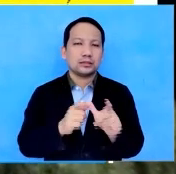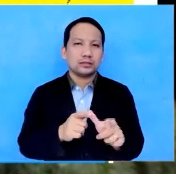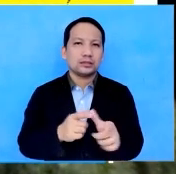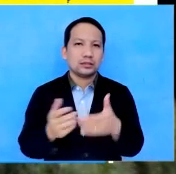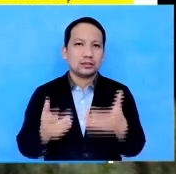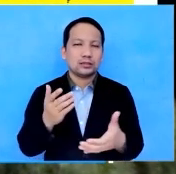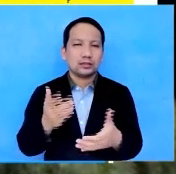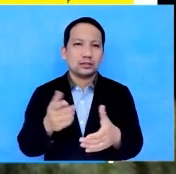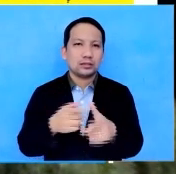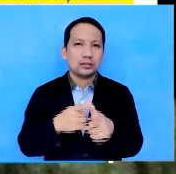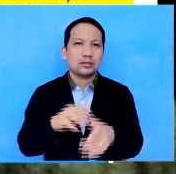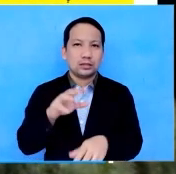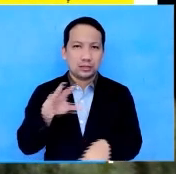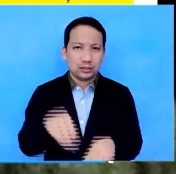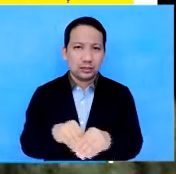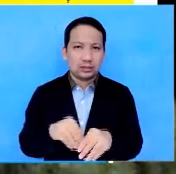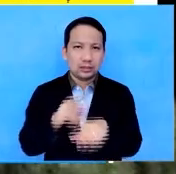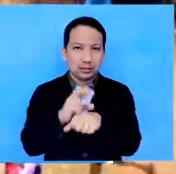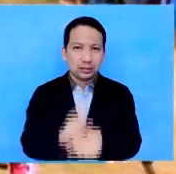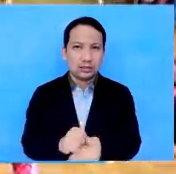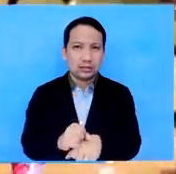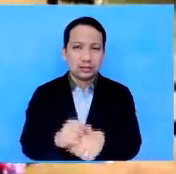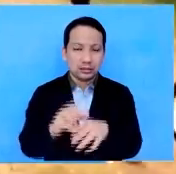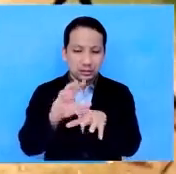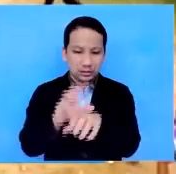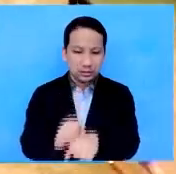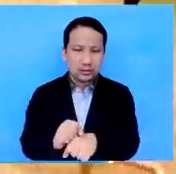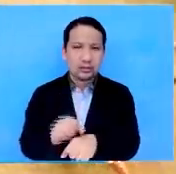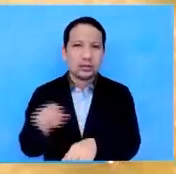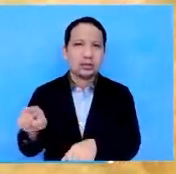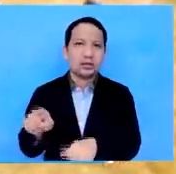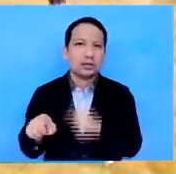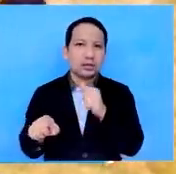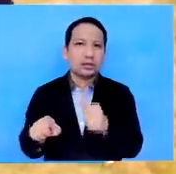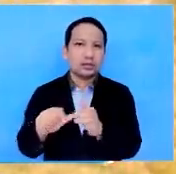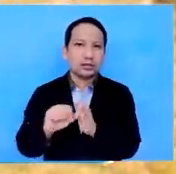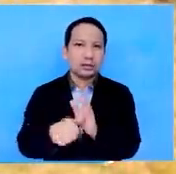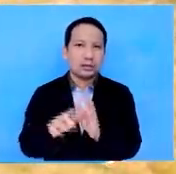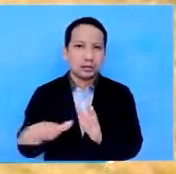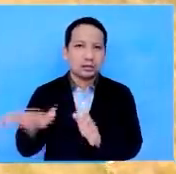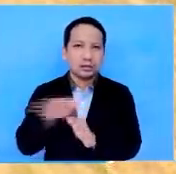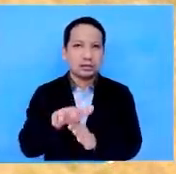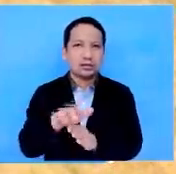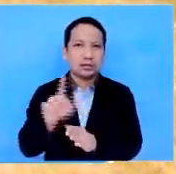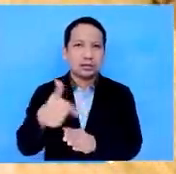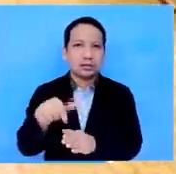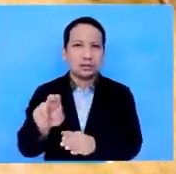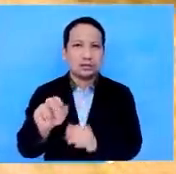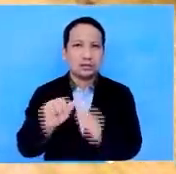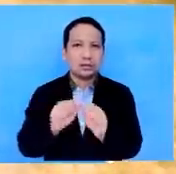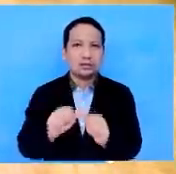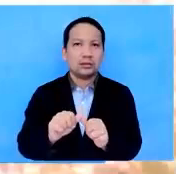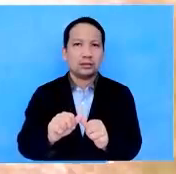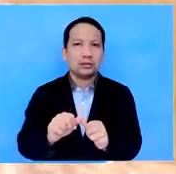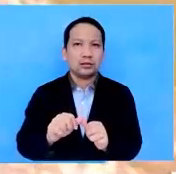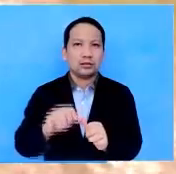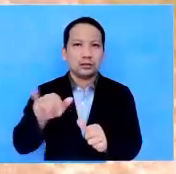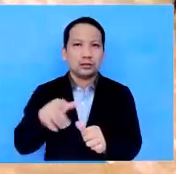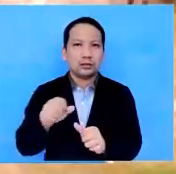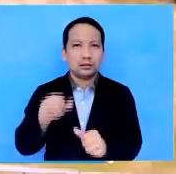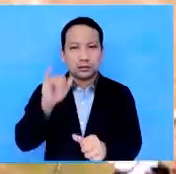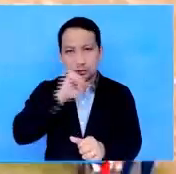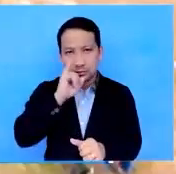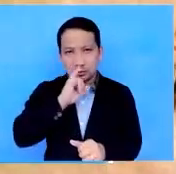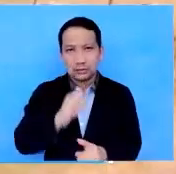ito ay bahagi ng isang ritwal o tradisyon bagay na iginigiit naman ng lokal na pamahalaan ng San juin Iloilo